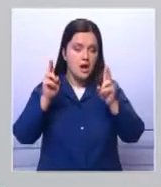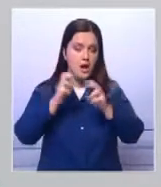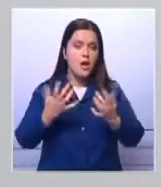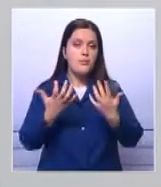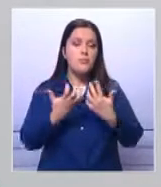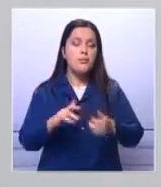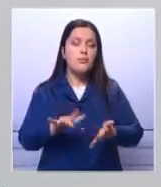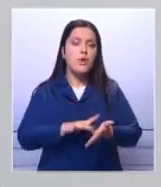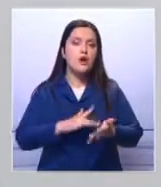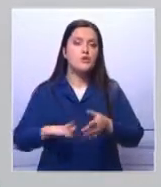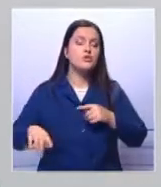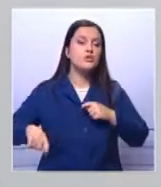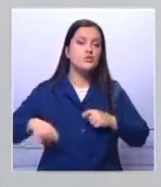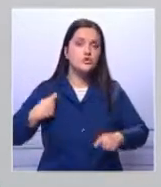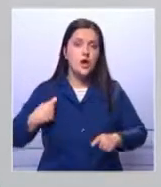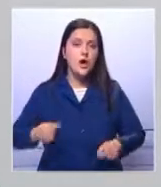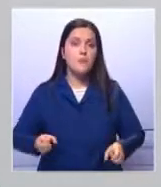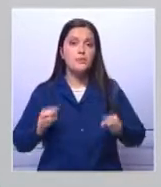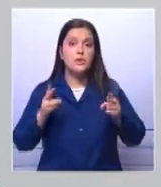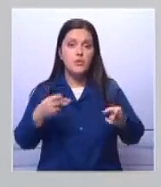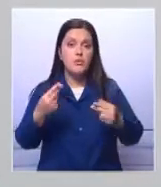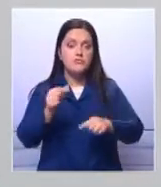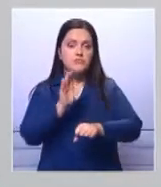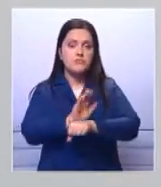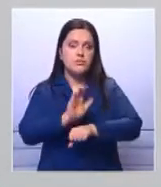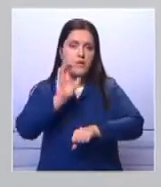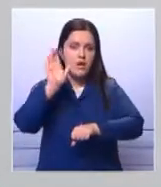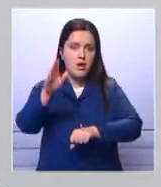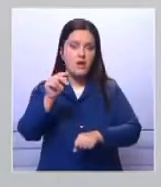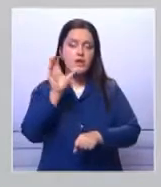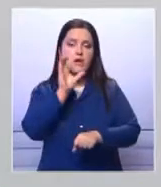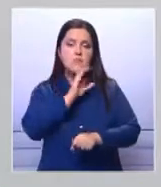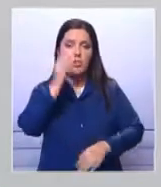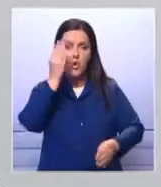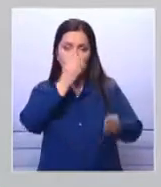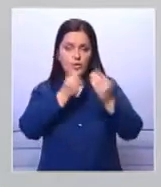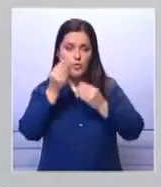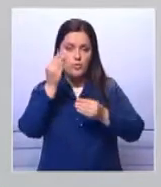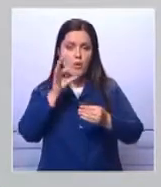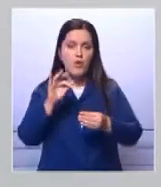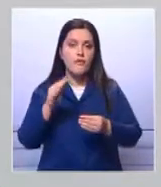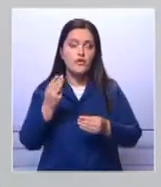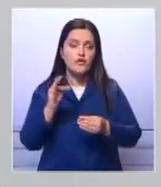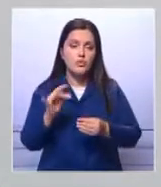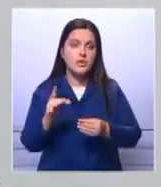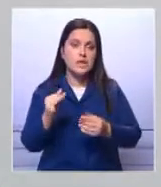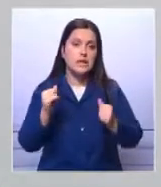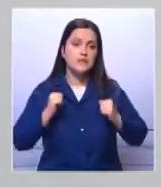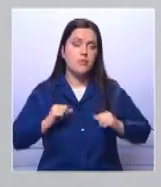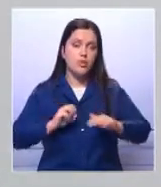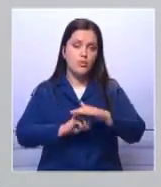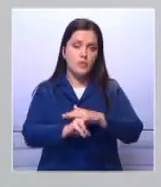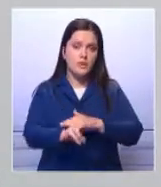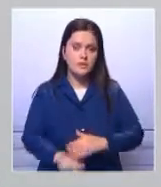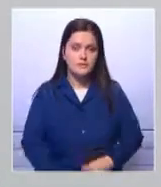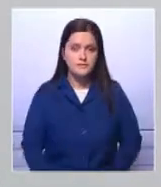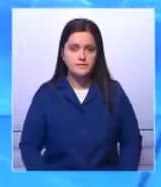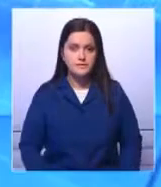подсчет ущерба, преступники переводят наворованное в офшор и спокойно покидают нашу страну.